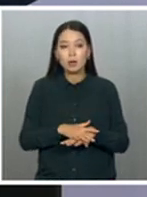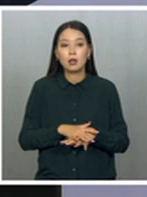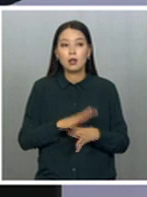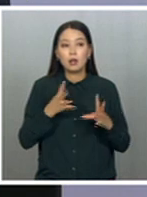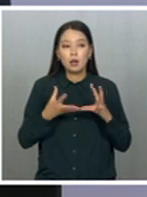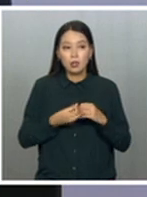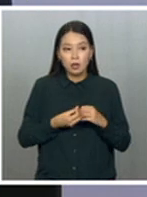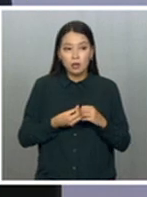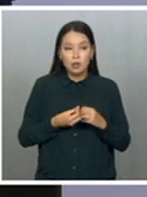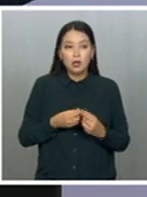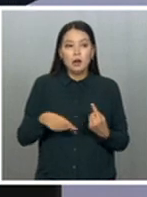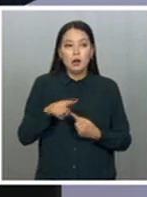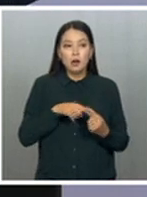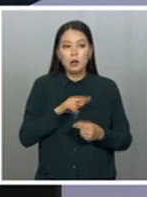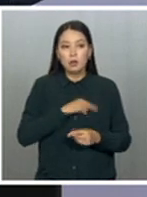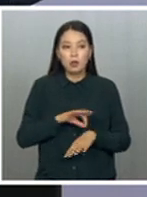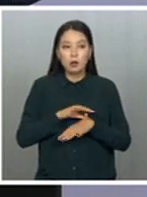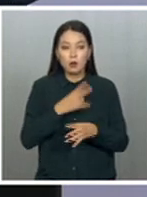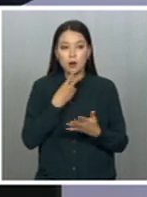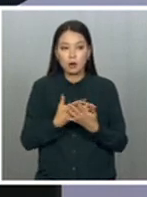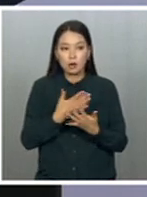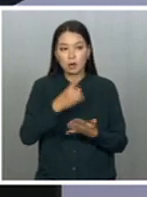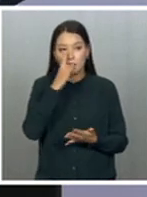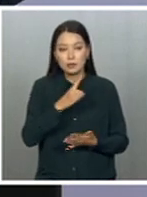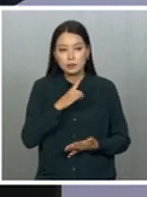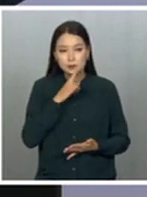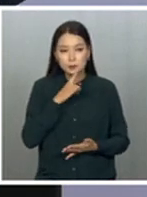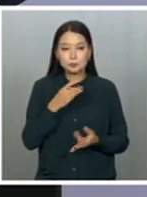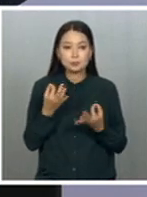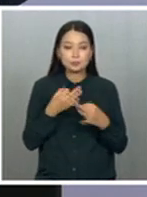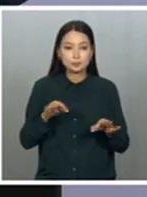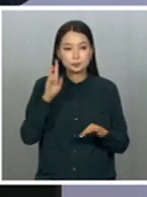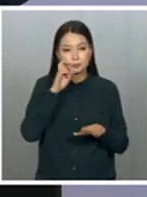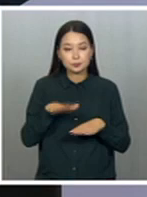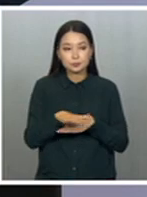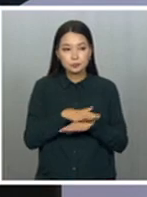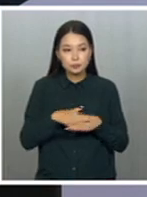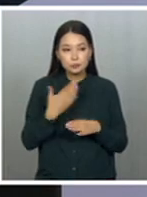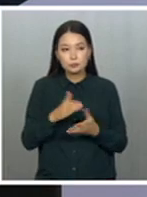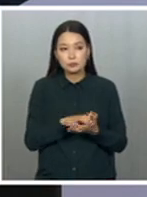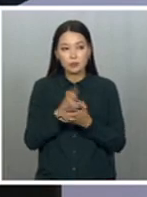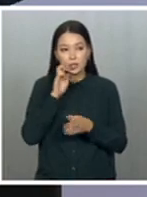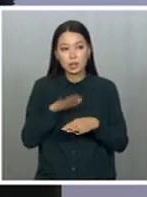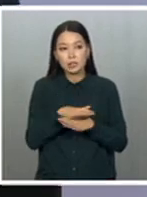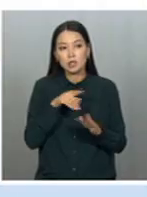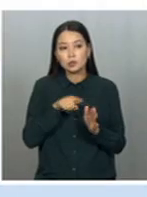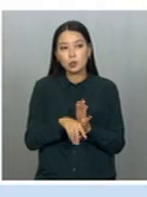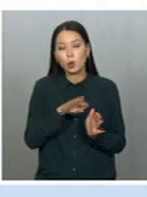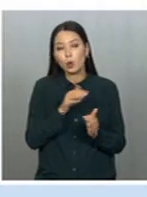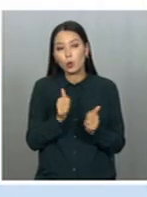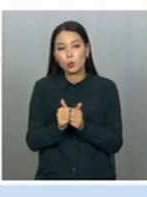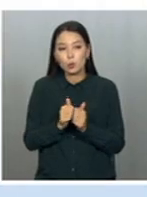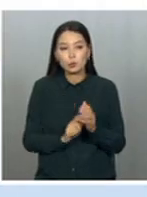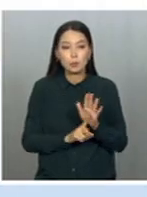бойынша бизнес жүргізу көрсеткішінен Қазақстан тәуелсіз мемлекеттер достастығына мүше елдер арасында көш бастап,